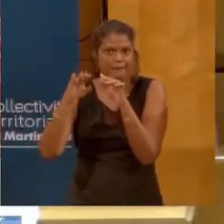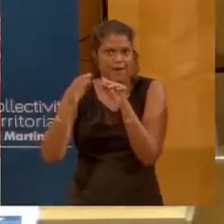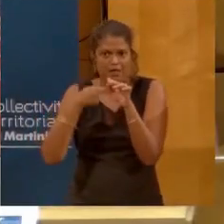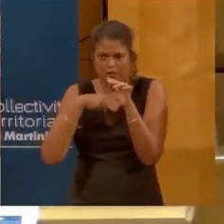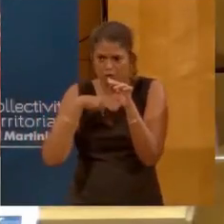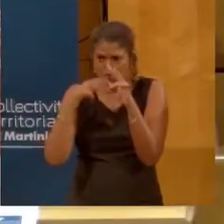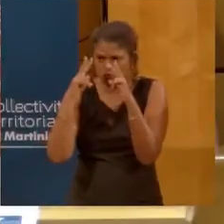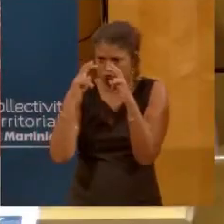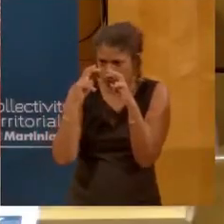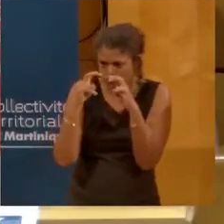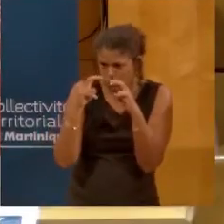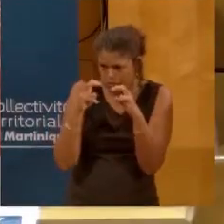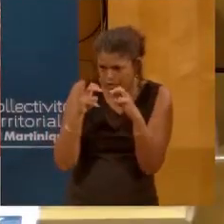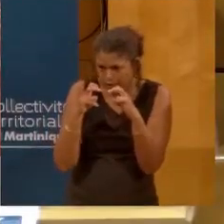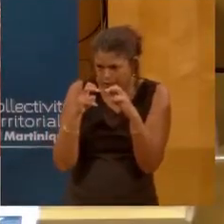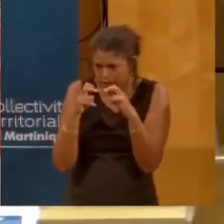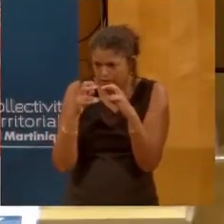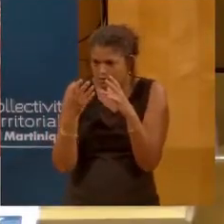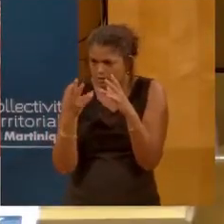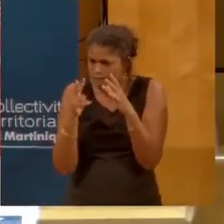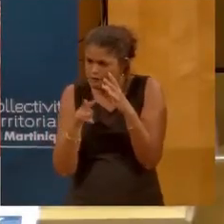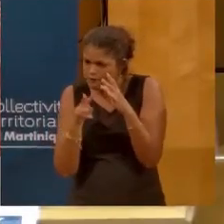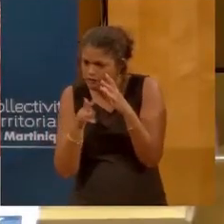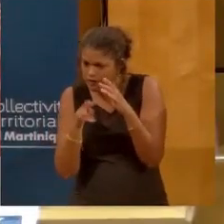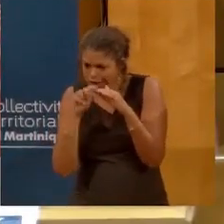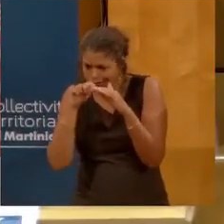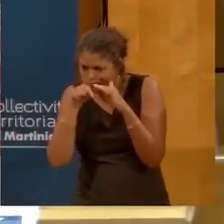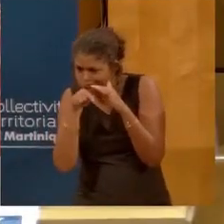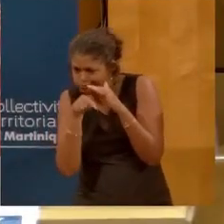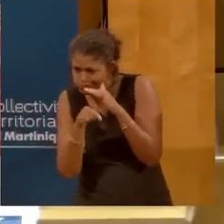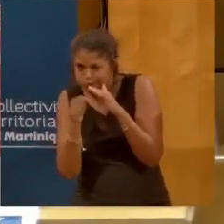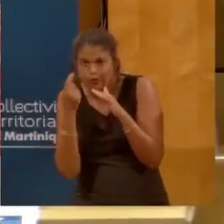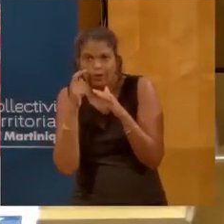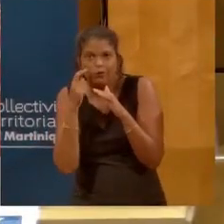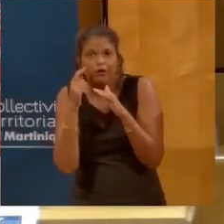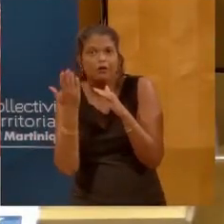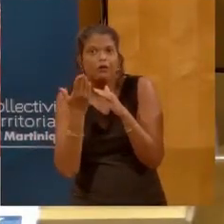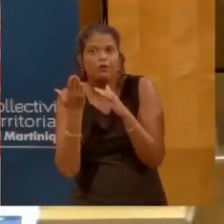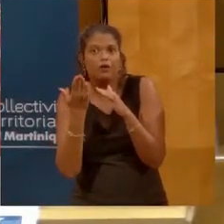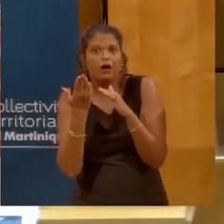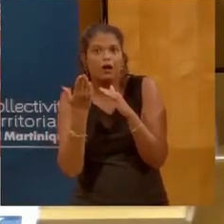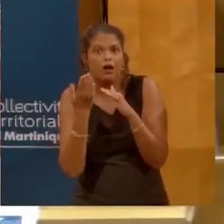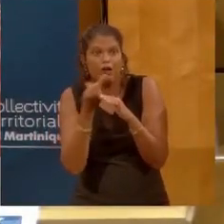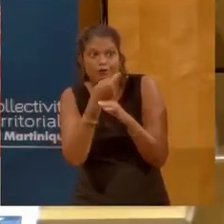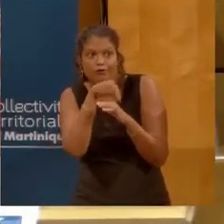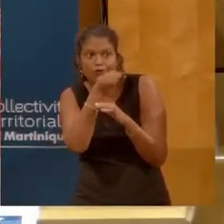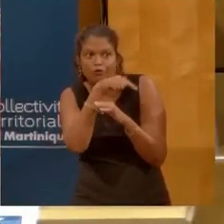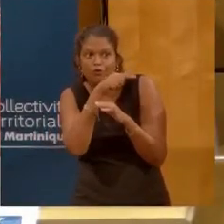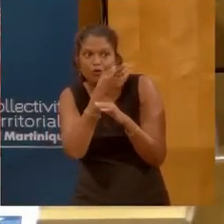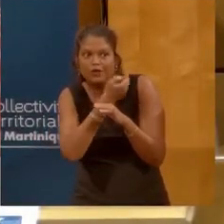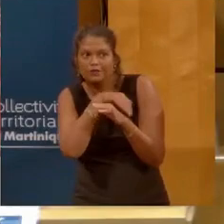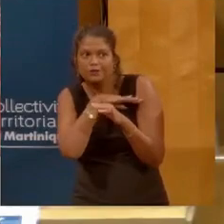près, nous voyons aussi qu'il y a une part dont vous avez la responsabilité.